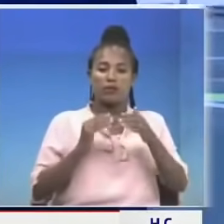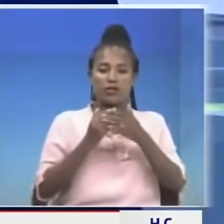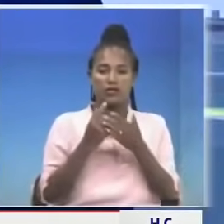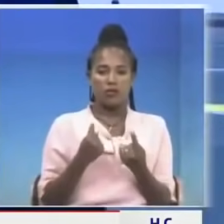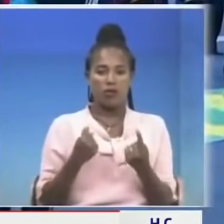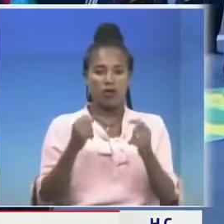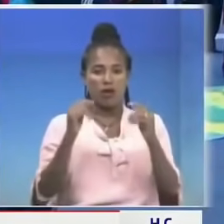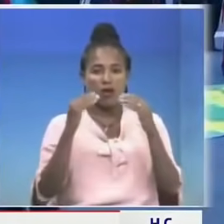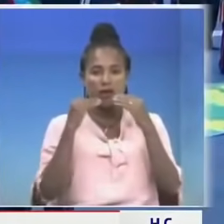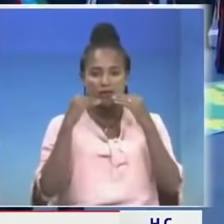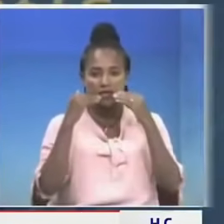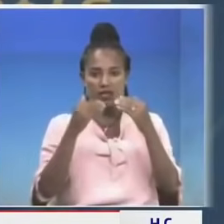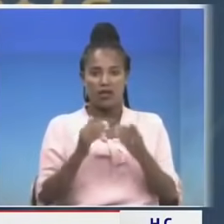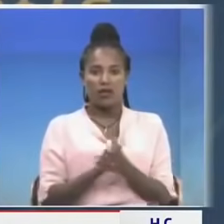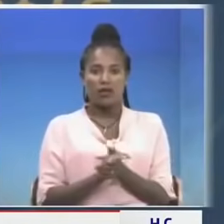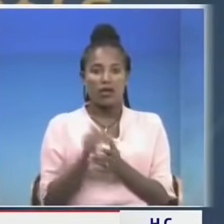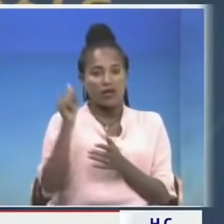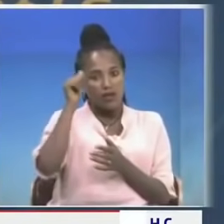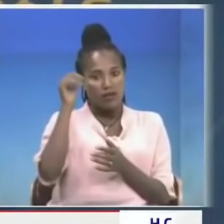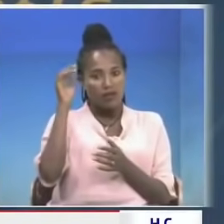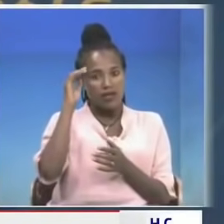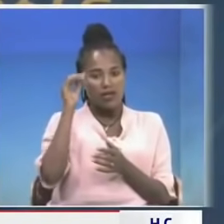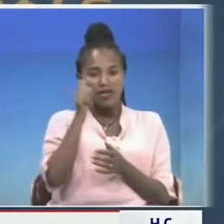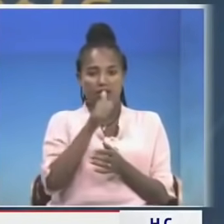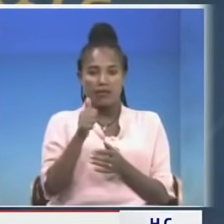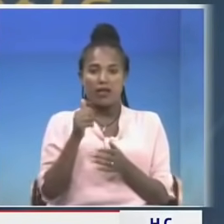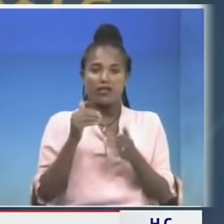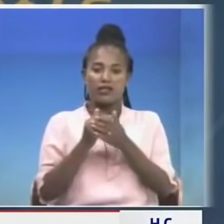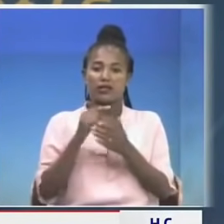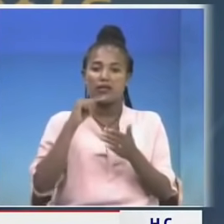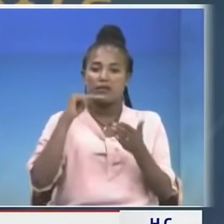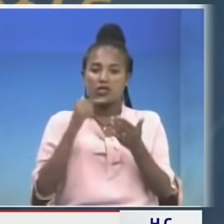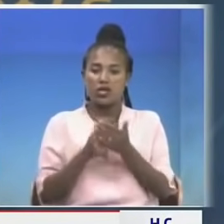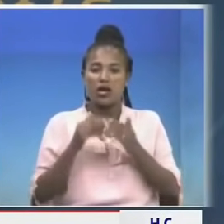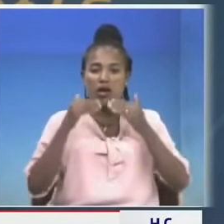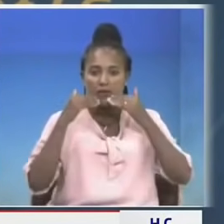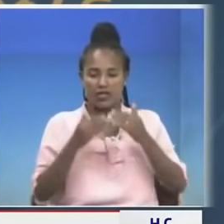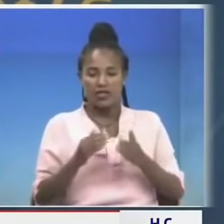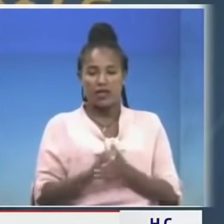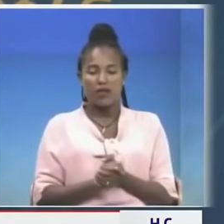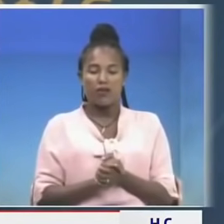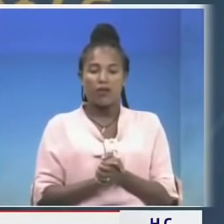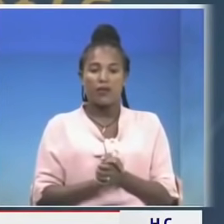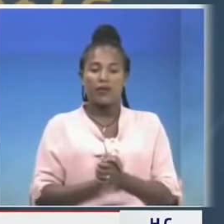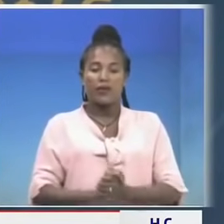እሞክራለሁ። አመሰግናለሁ። አንዷለም መናን ከአዲስ አበባ ላደረስከን መረጃ አመሰግናለሁ።